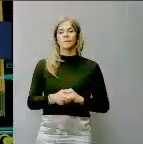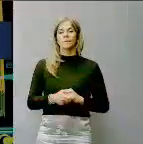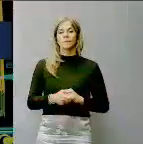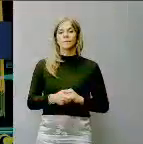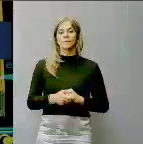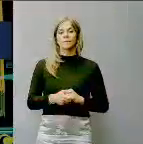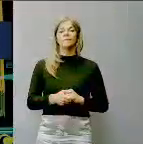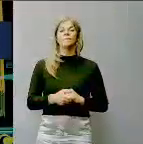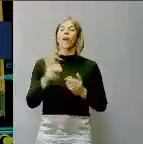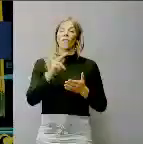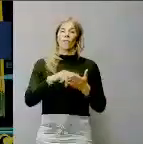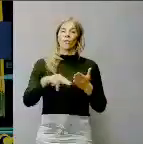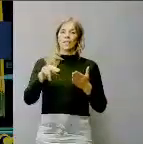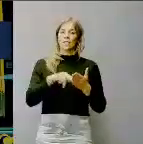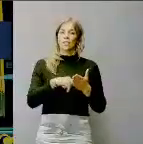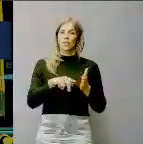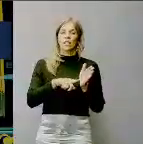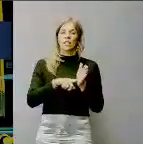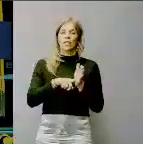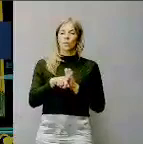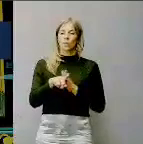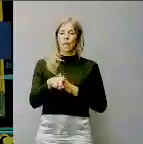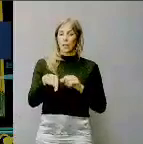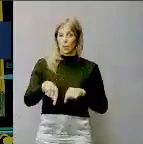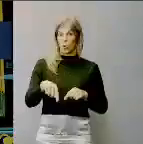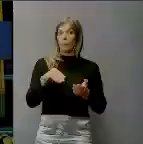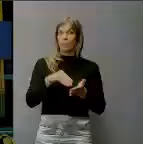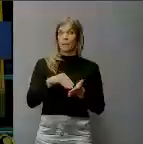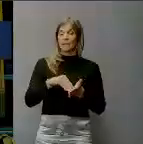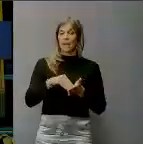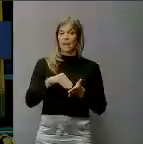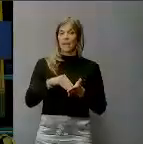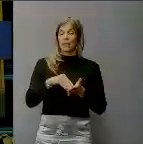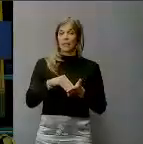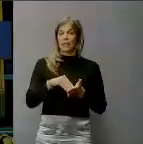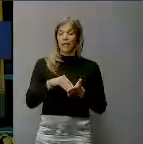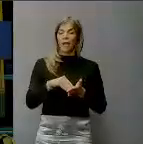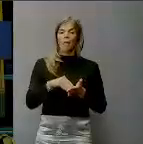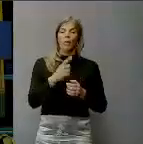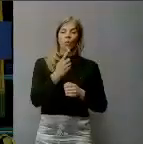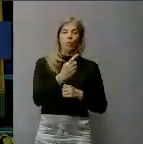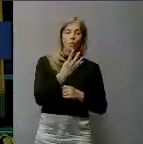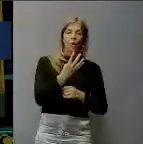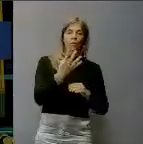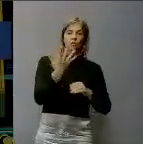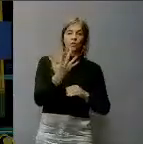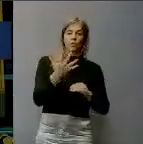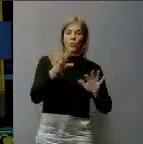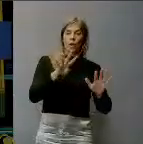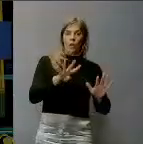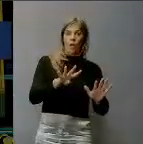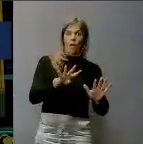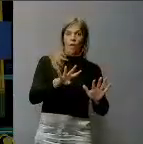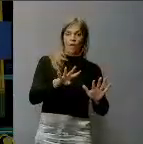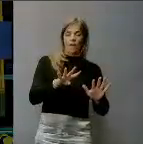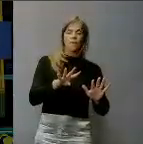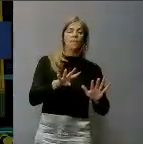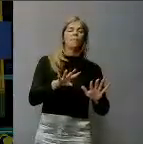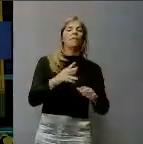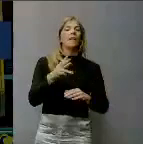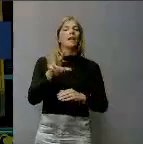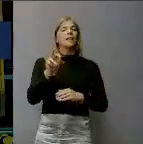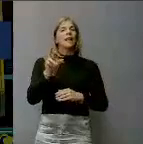esito a votazioni in presenza sugli ordini del giorno 1 4 5 8 e 9 30 consiglieri